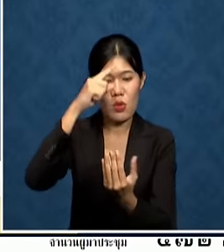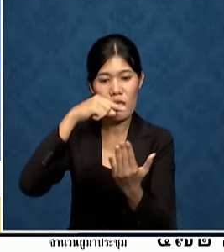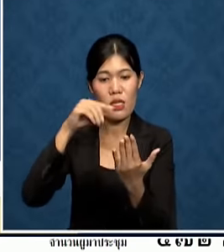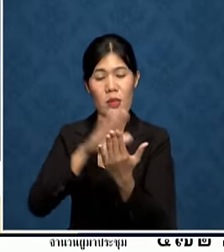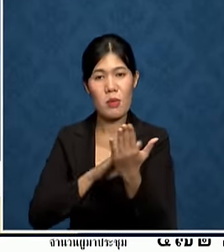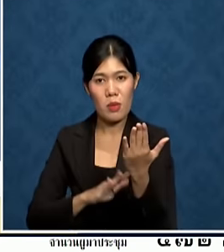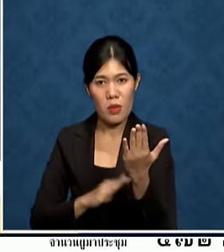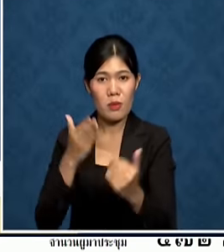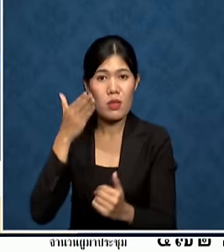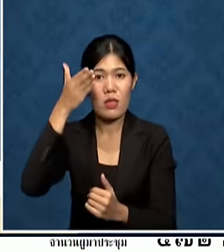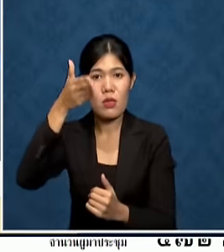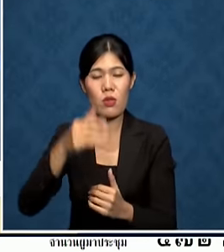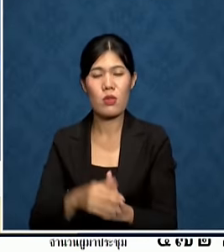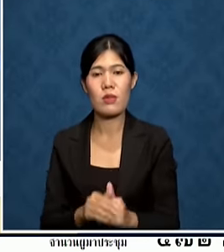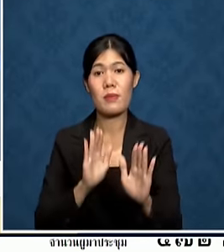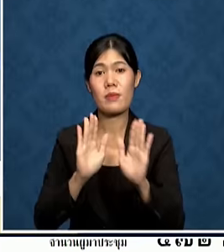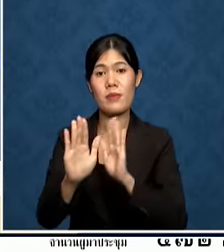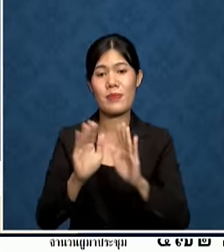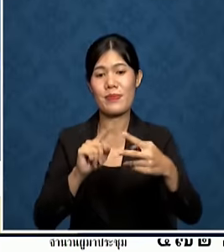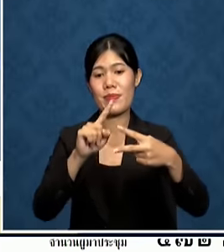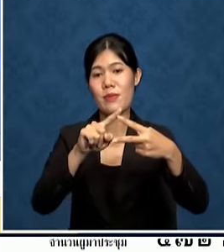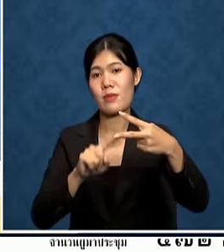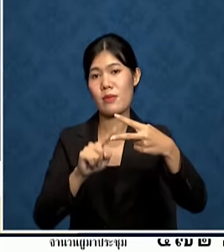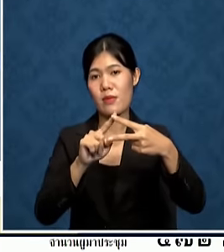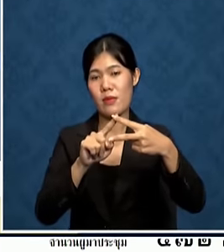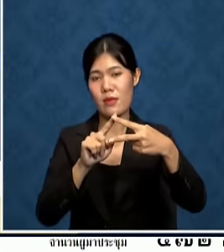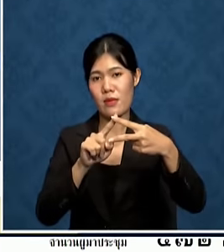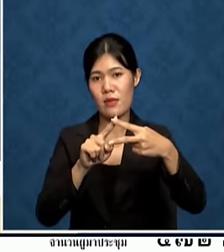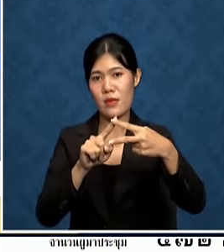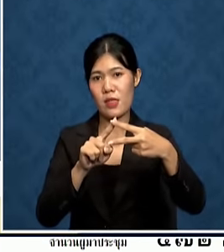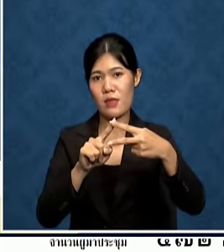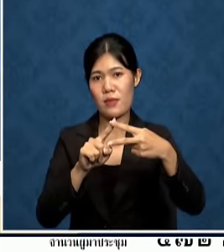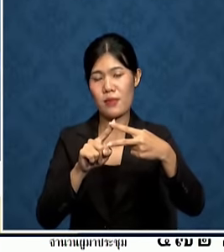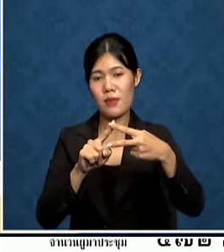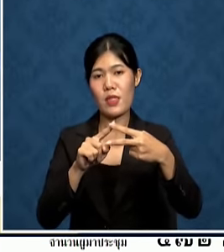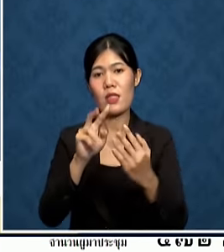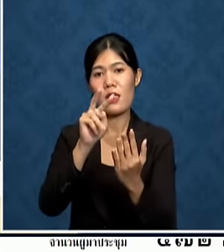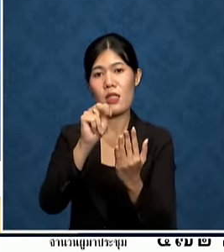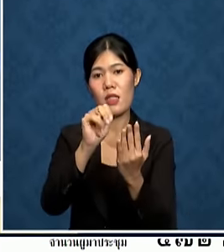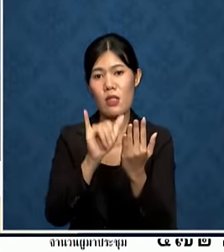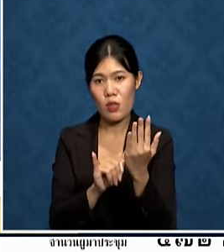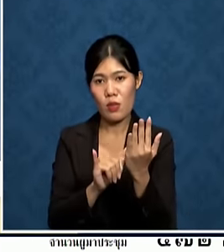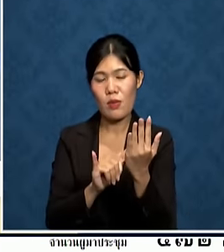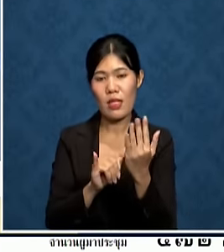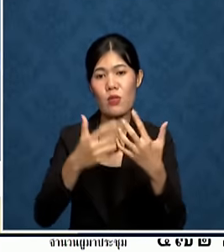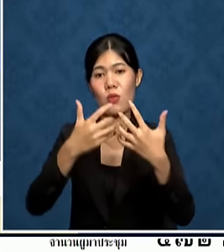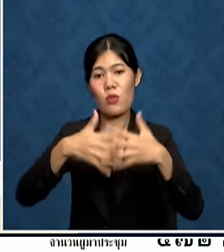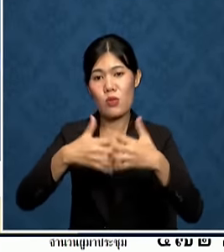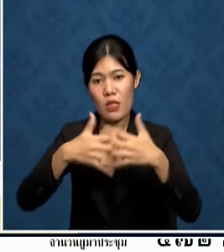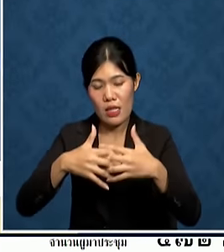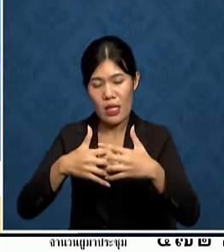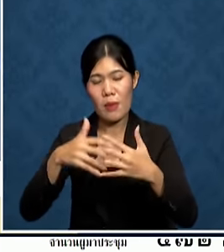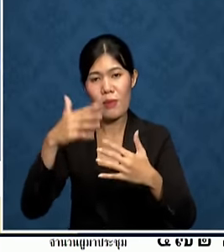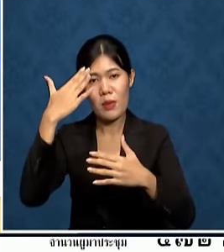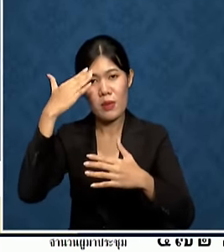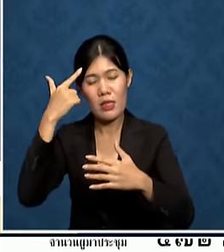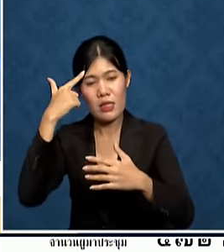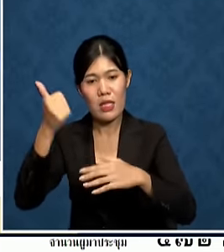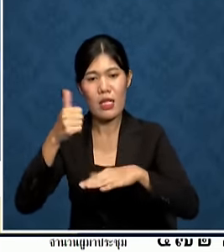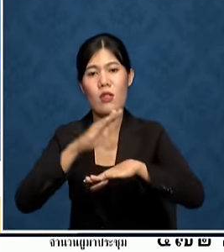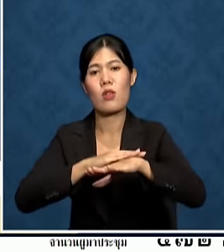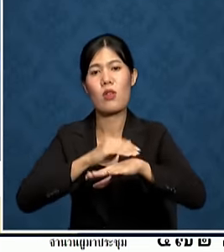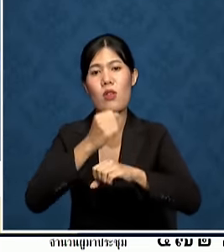ๆโดยเปรียบเทียบระหว่าง 2นโยบายครับคือมีนโยบายอุตสาหกรรม AIเฉพาะด้านและพัฒนาทักษะแรงงานเขาประเมินว่าถ้าทำอันใด